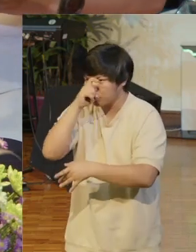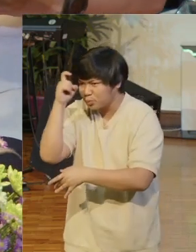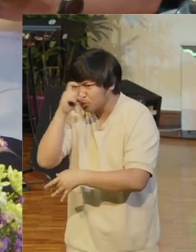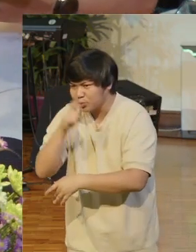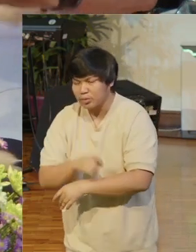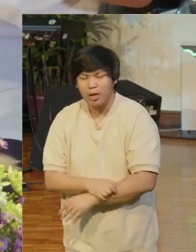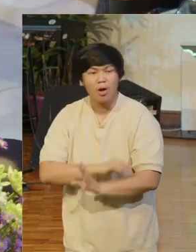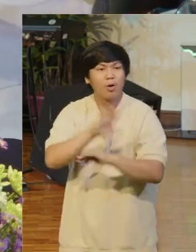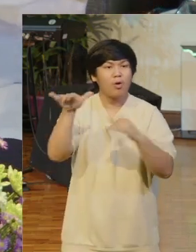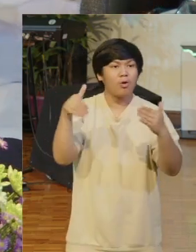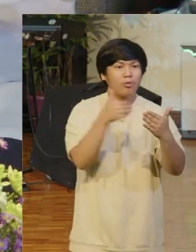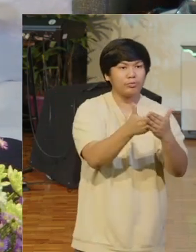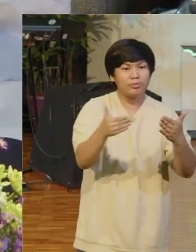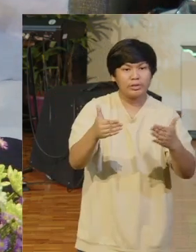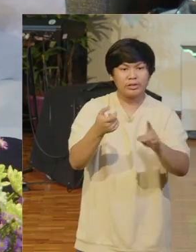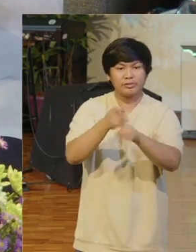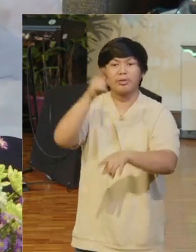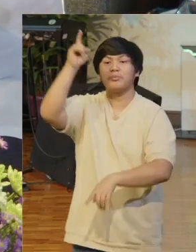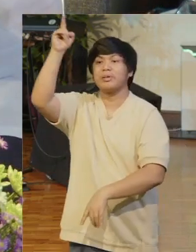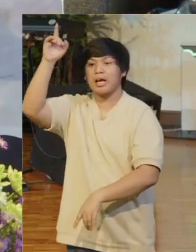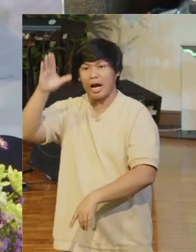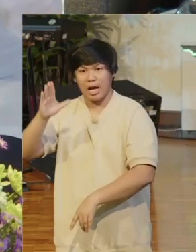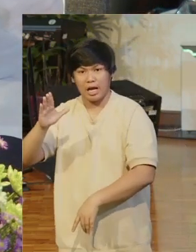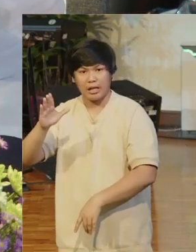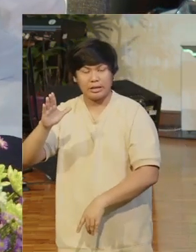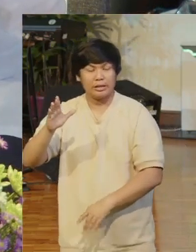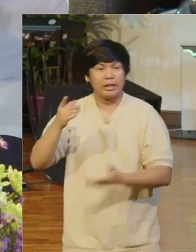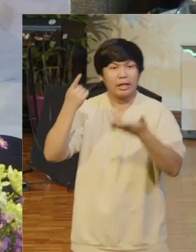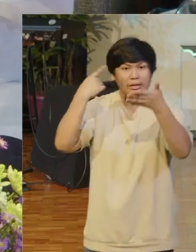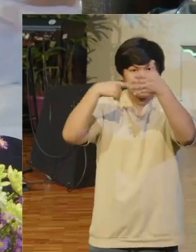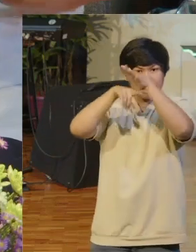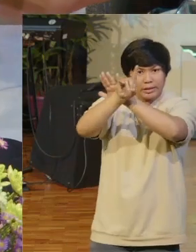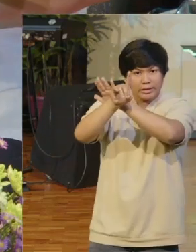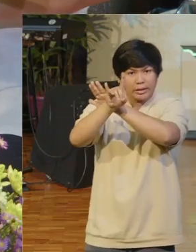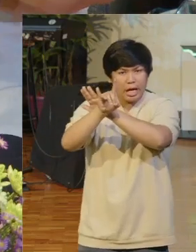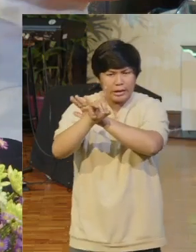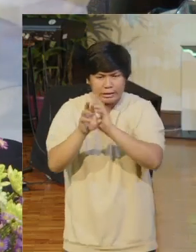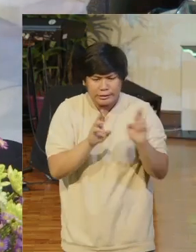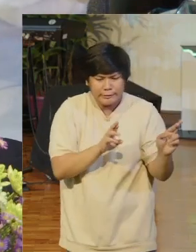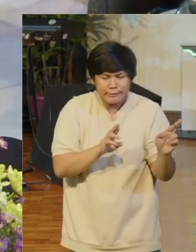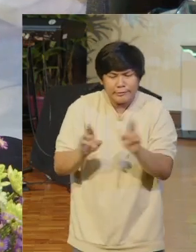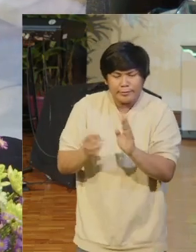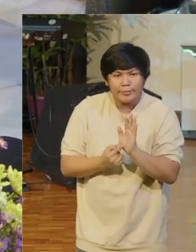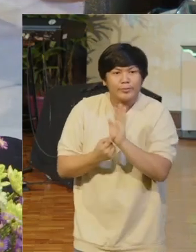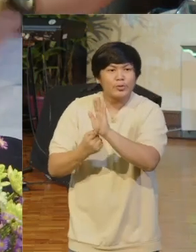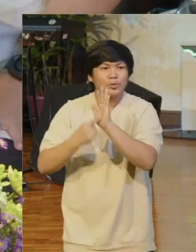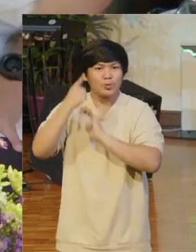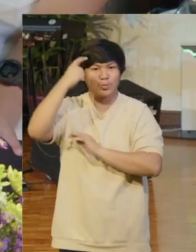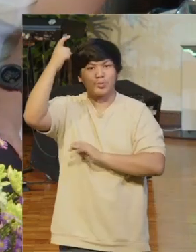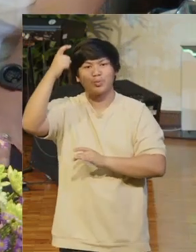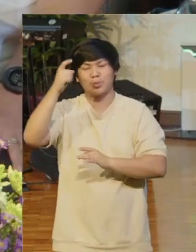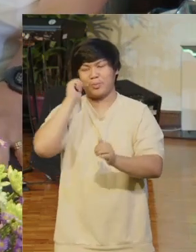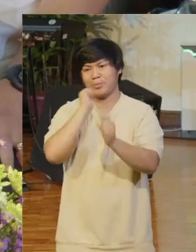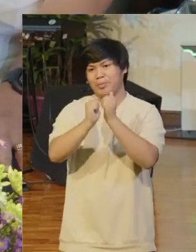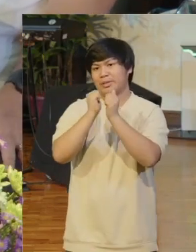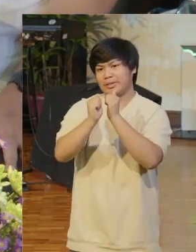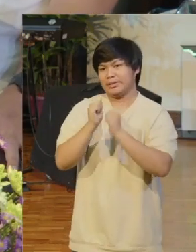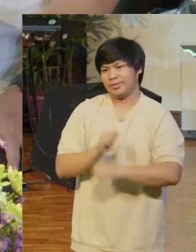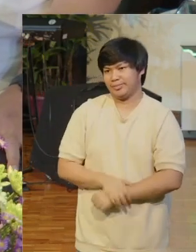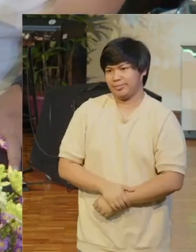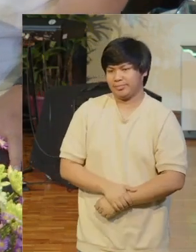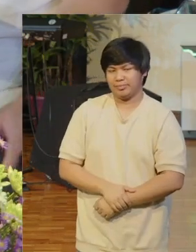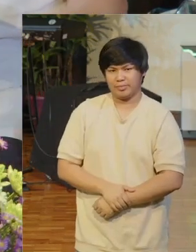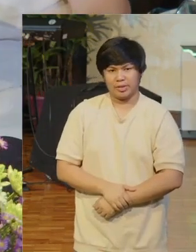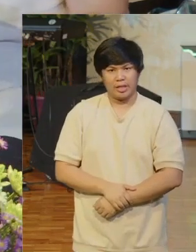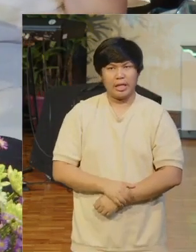kanya nagmumula yung wisdom na sasabihin ni Daniel kay Nebuchadnezzar. He gives wisdom to the wise and